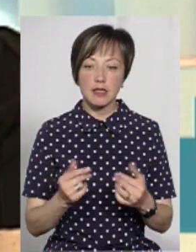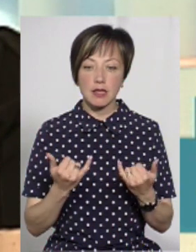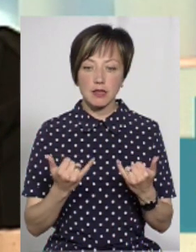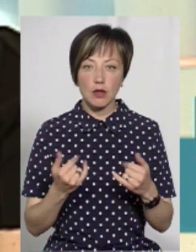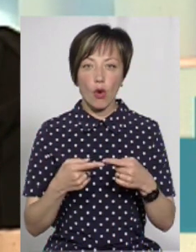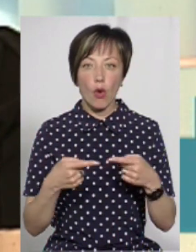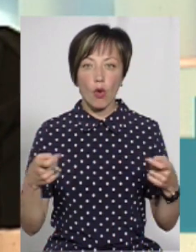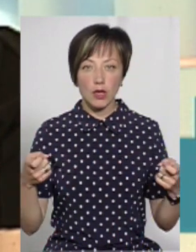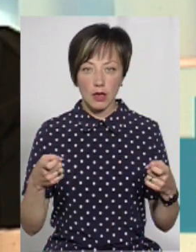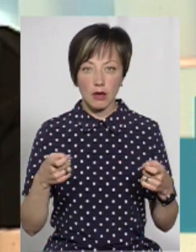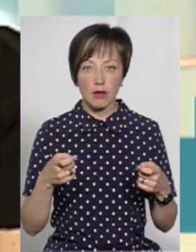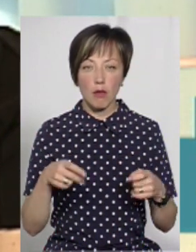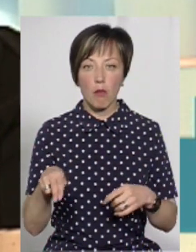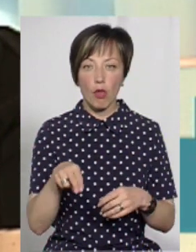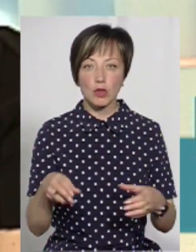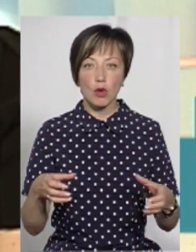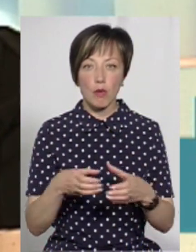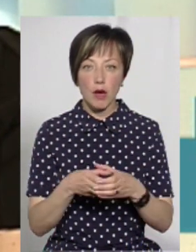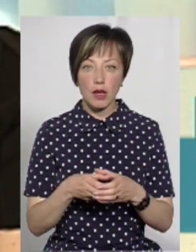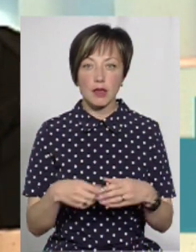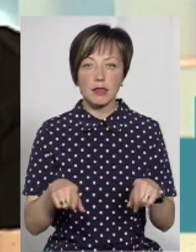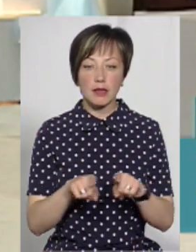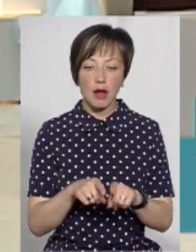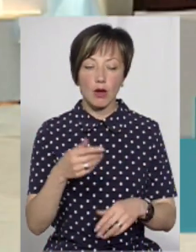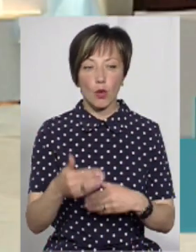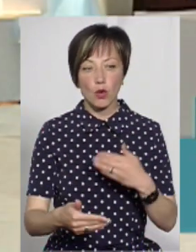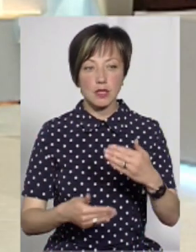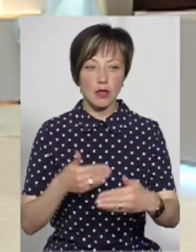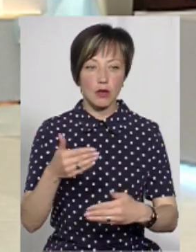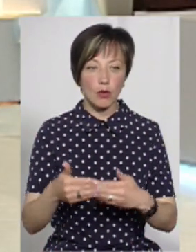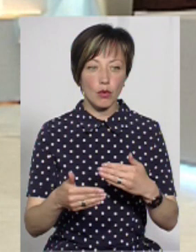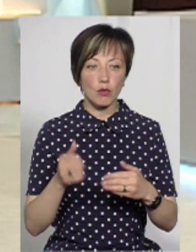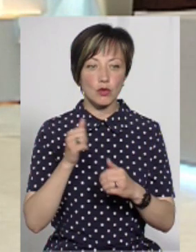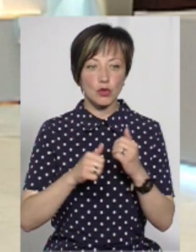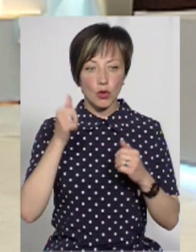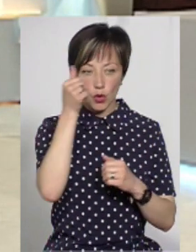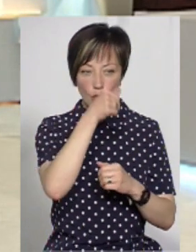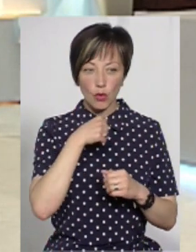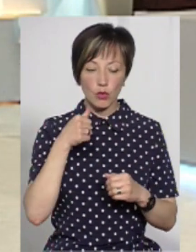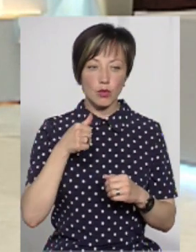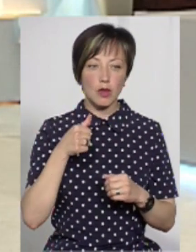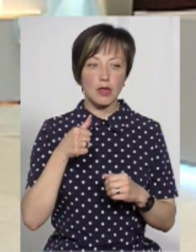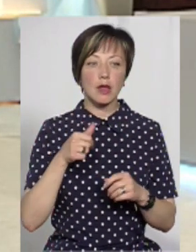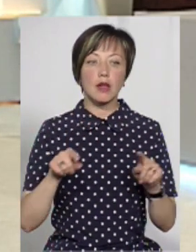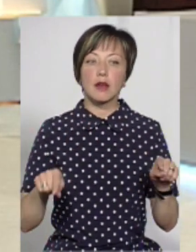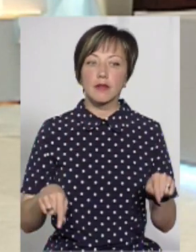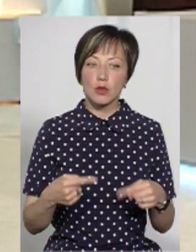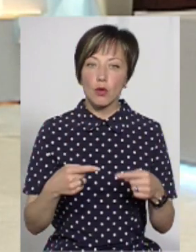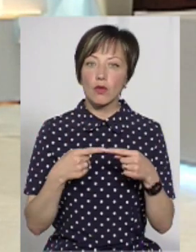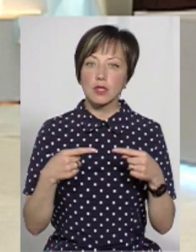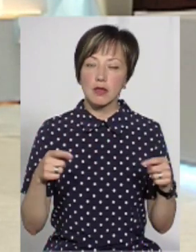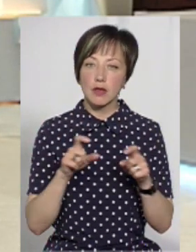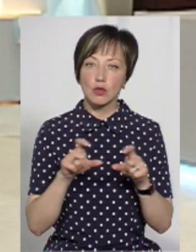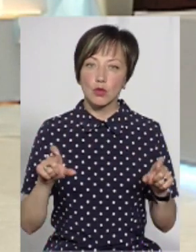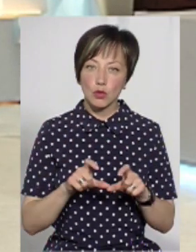діючого готелю в Полонській громаді. Тобто так, крок за кроком, з року в рік відновлюється